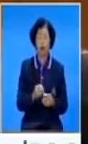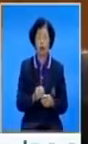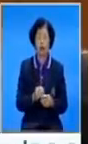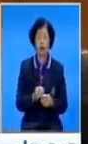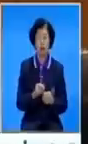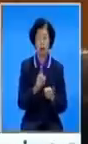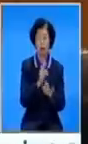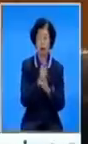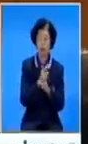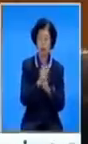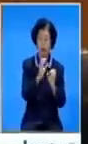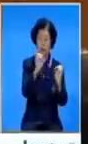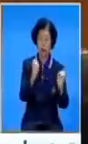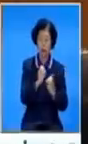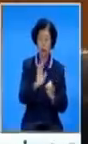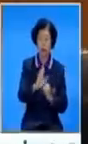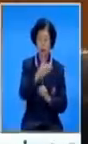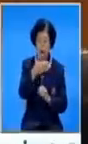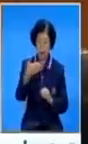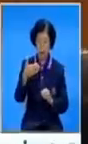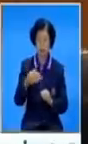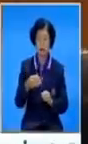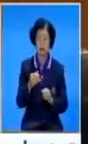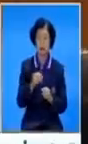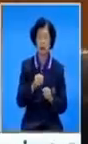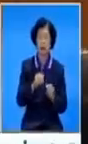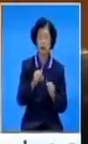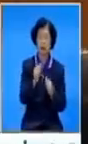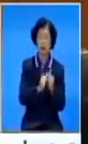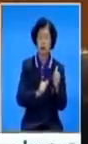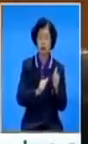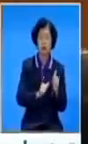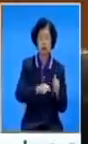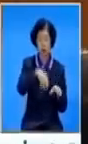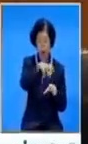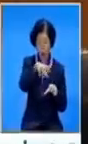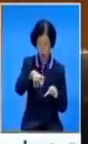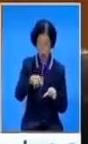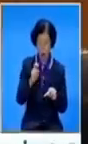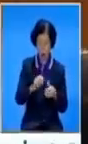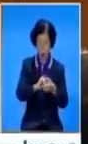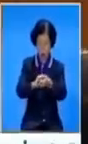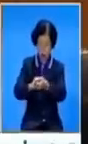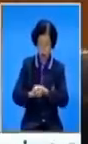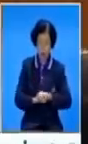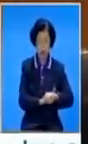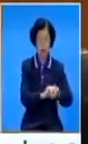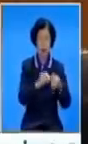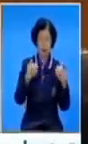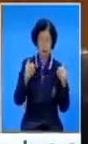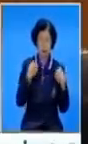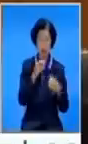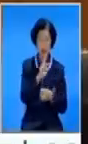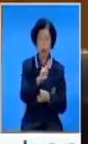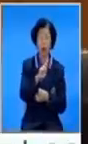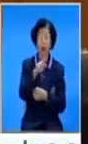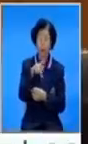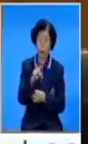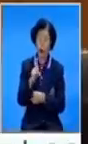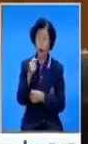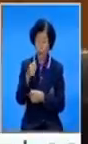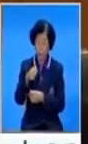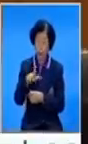ทุกคนมีส่วนร่วมในการป้องกันอาชญากรรมเป็นไฟบังคับเลยครับทำธุรกิจใดจะต้องมีรปภ.แบบไหนจะต้องรักษาความปลอดภัย